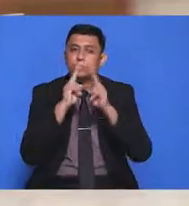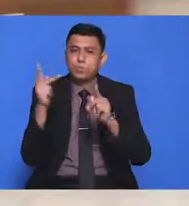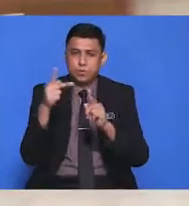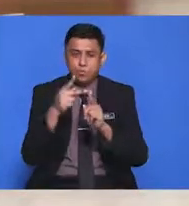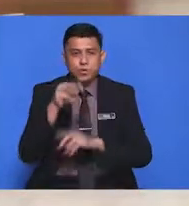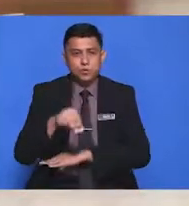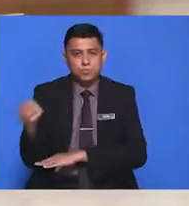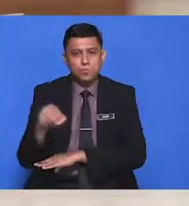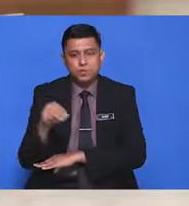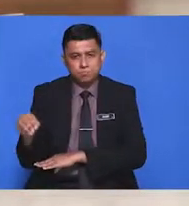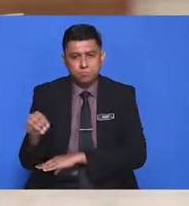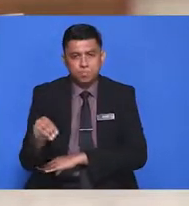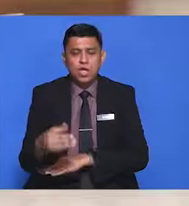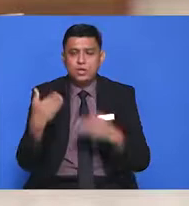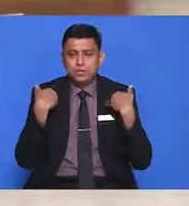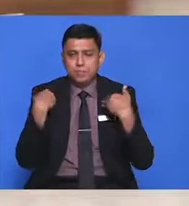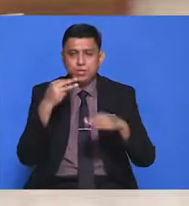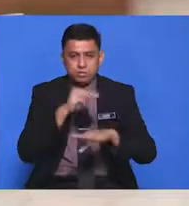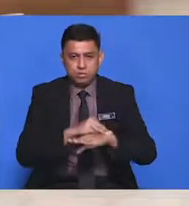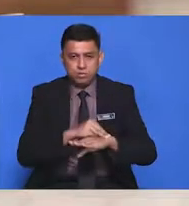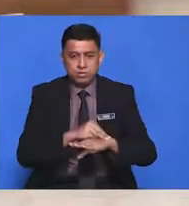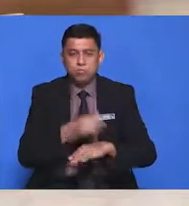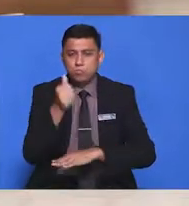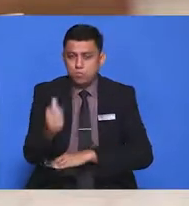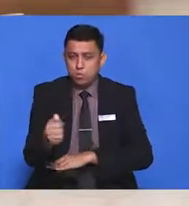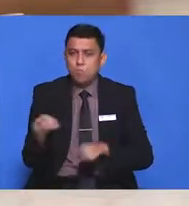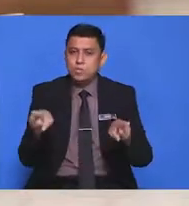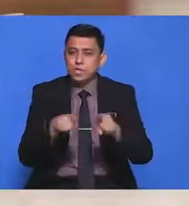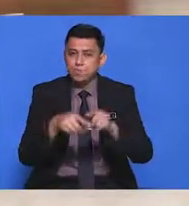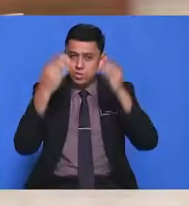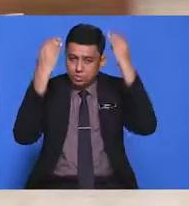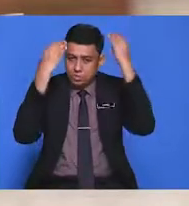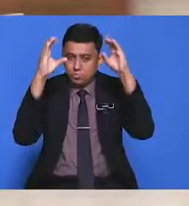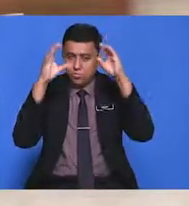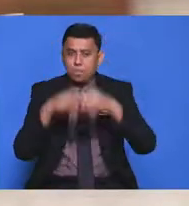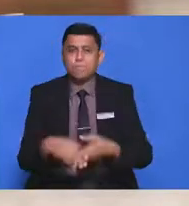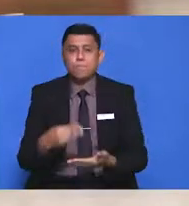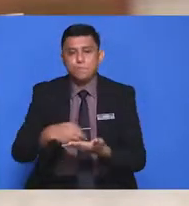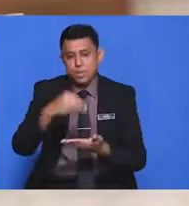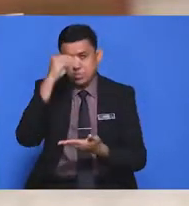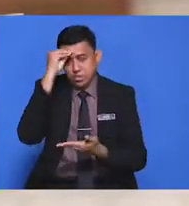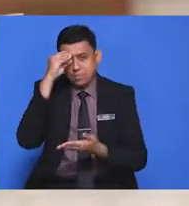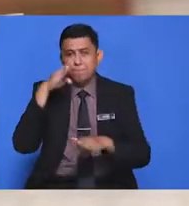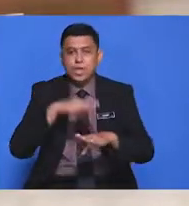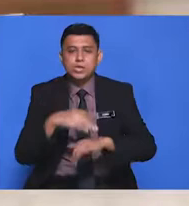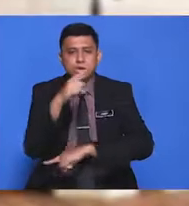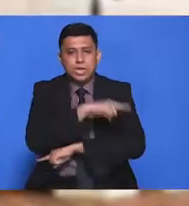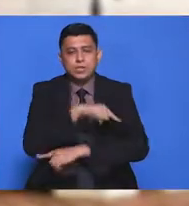kepada murid-murid kerana sudi meluangkan masa anda untuk bersama cikgu bagi sesi pembelajaran kita pada hari